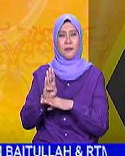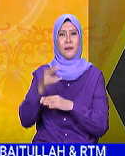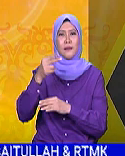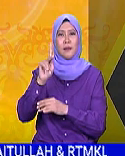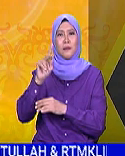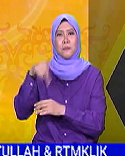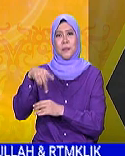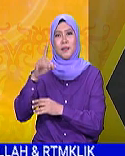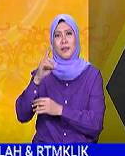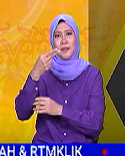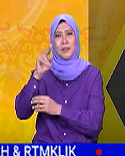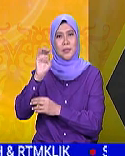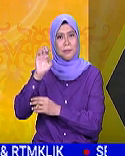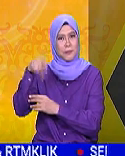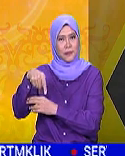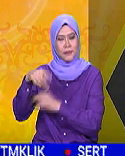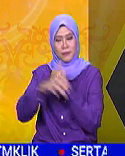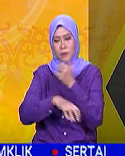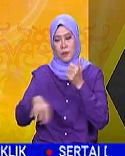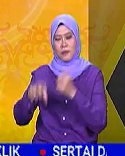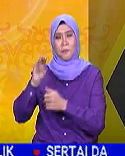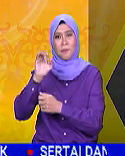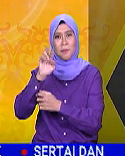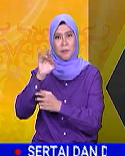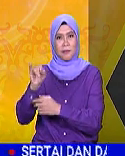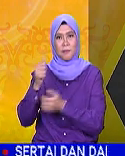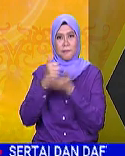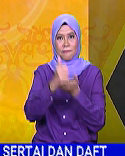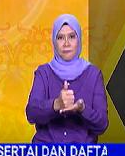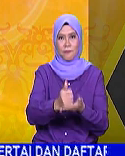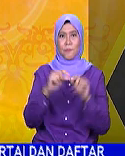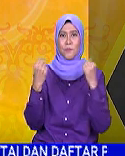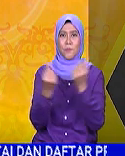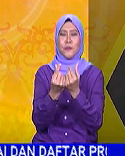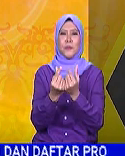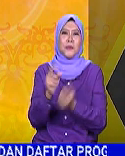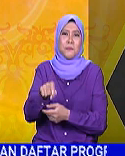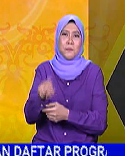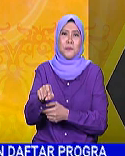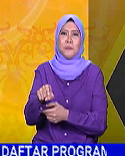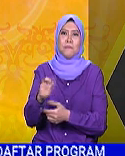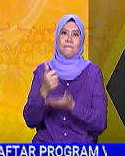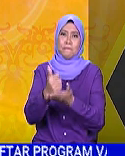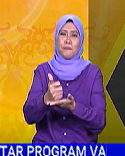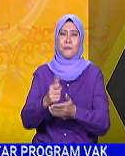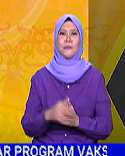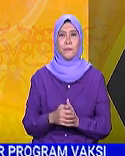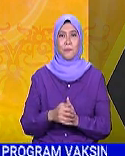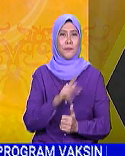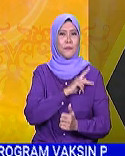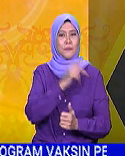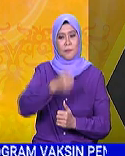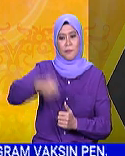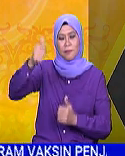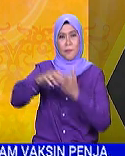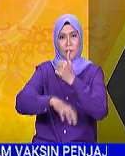hal ehwal pengguna kepedean icv cawangan mirip bagi memberi bantuan kepada golongan ia memerlukan menurut ketua cawangan